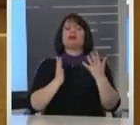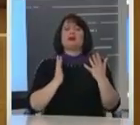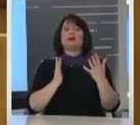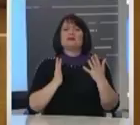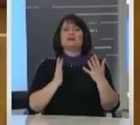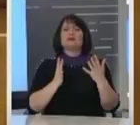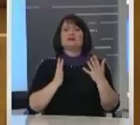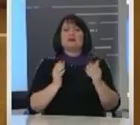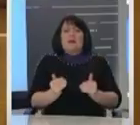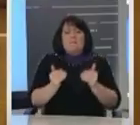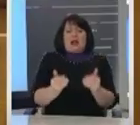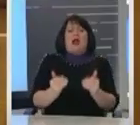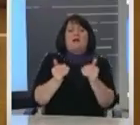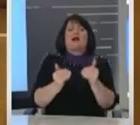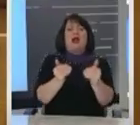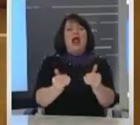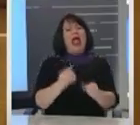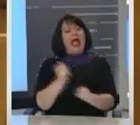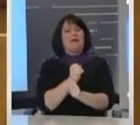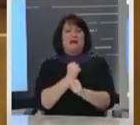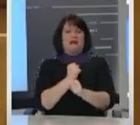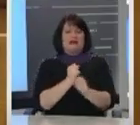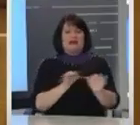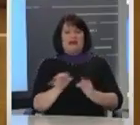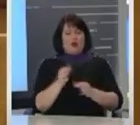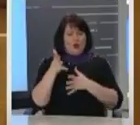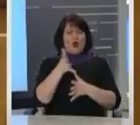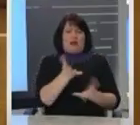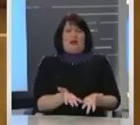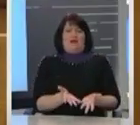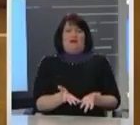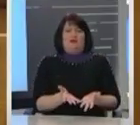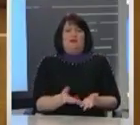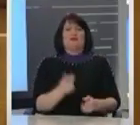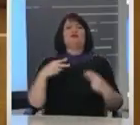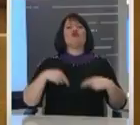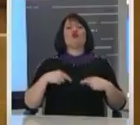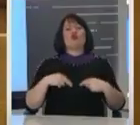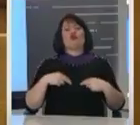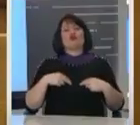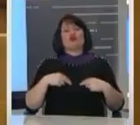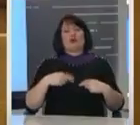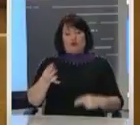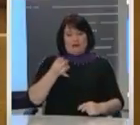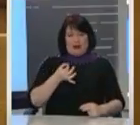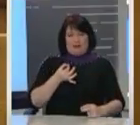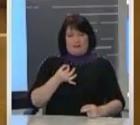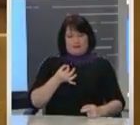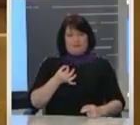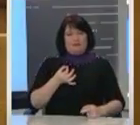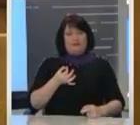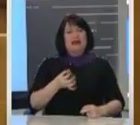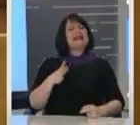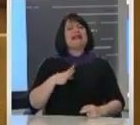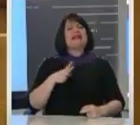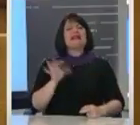και οι παρατάσεις ήταν σχεδιασμένες. Ήταν κοροϊδία. Ένας από τους υπουργούς της κυβέρνησης μου είχε πει ότι η